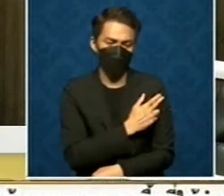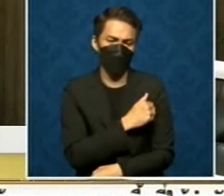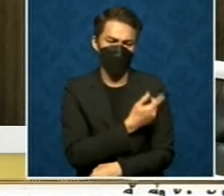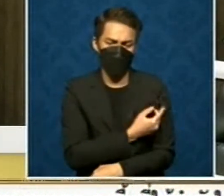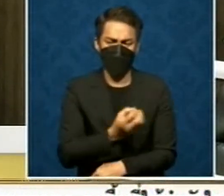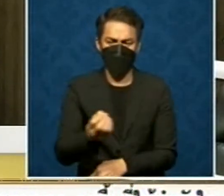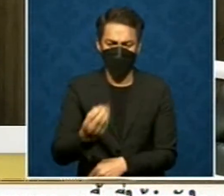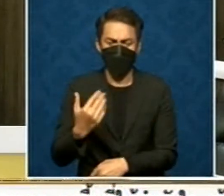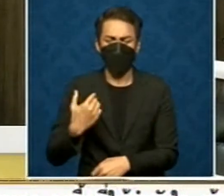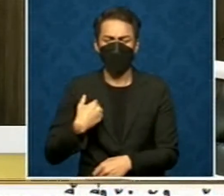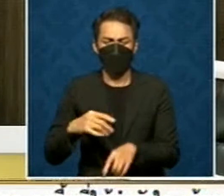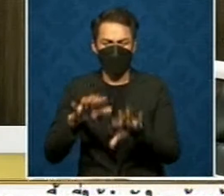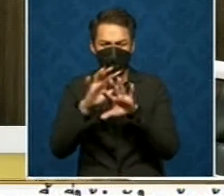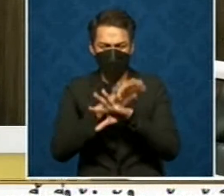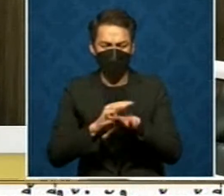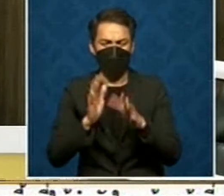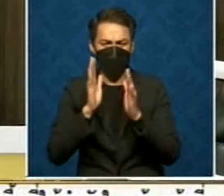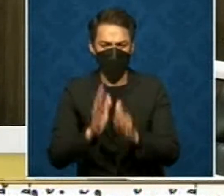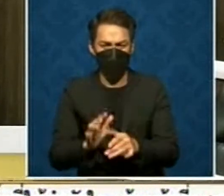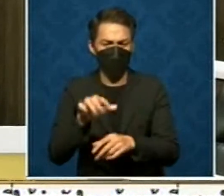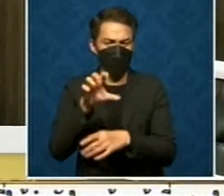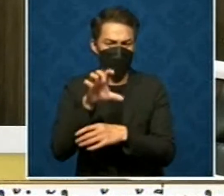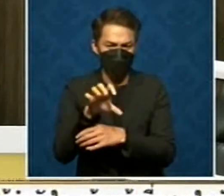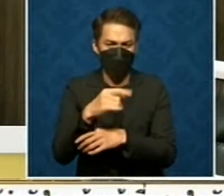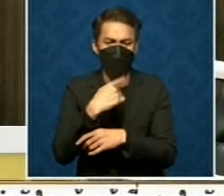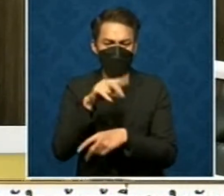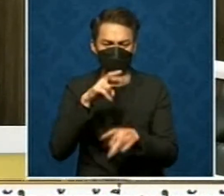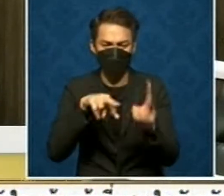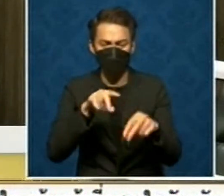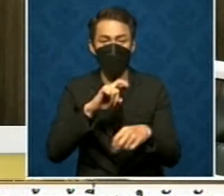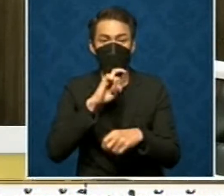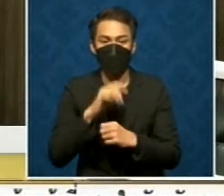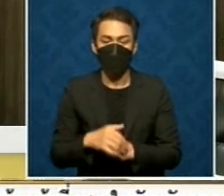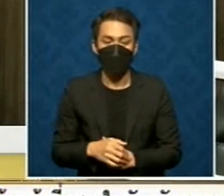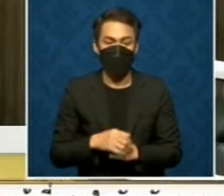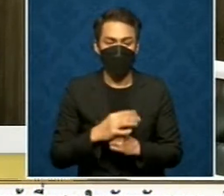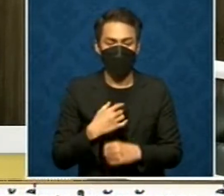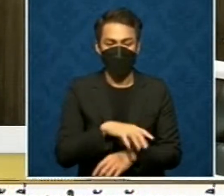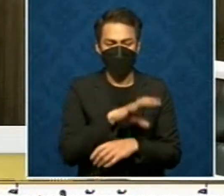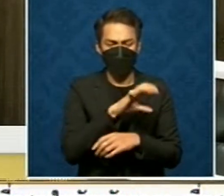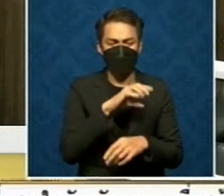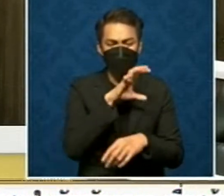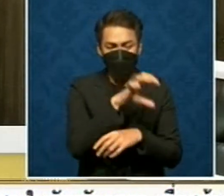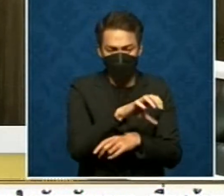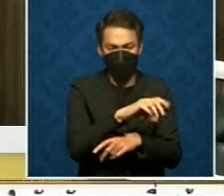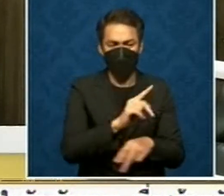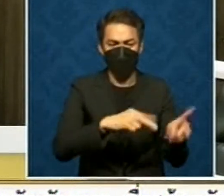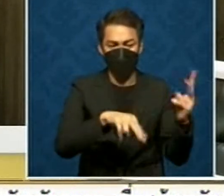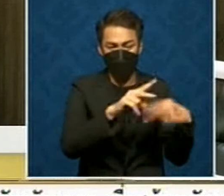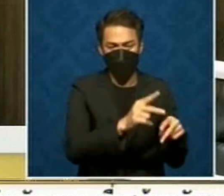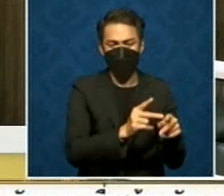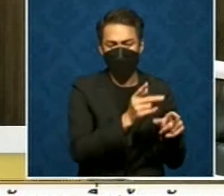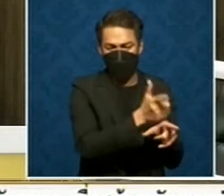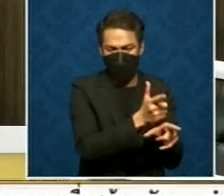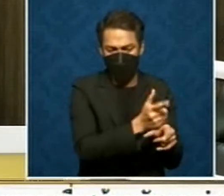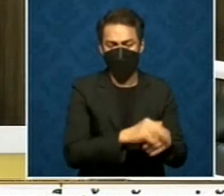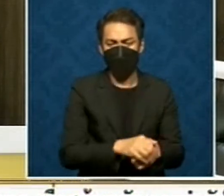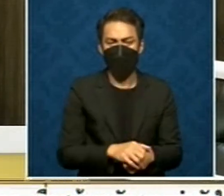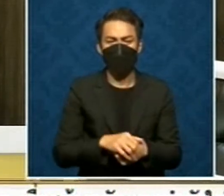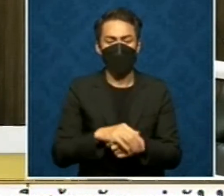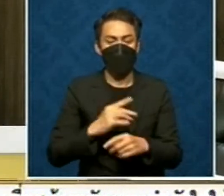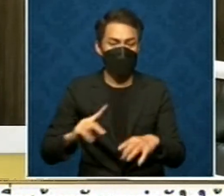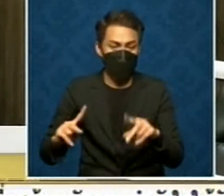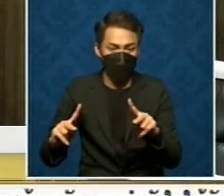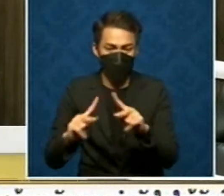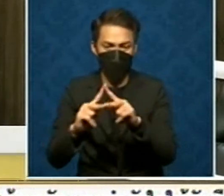วงการนมมมาเฟีเยอะหอเกินมาเฟยระดัฟาร์ม มาเฟยระดบกระซวง มาเฟียระดับกลมระบบมาเฟียแบ